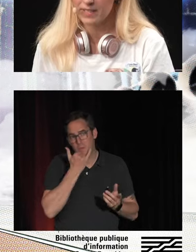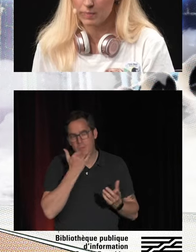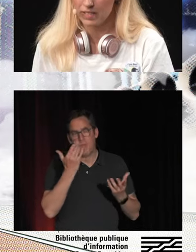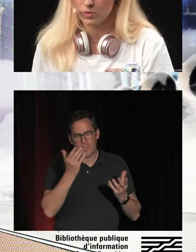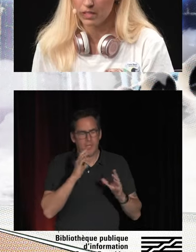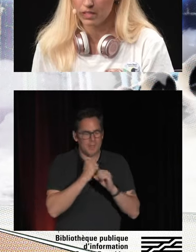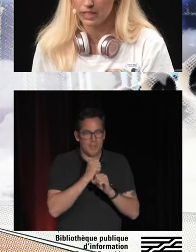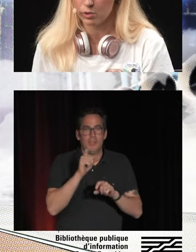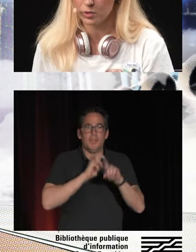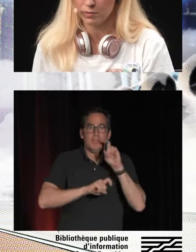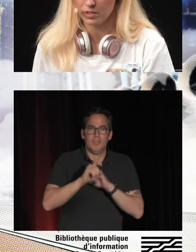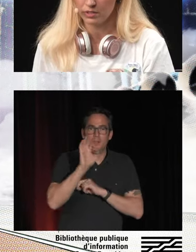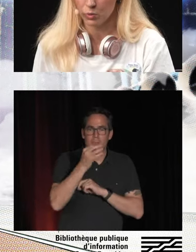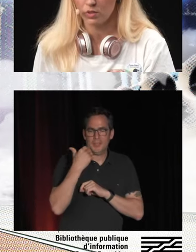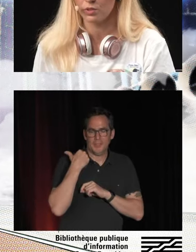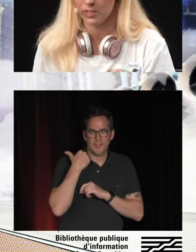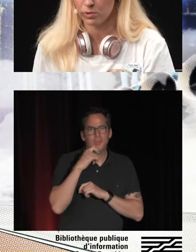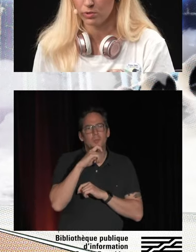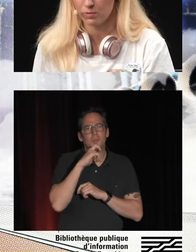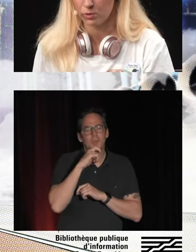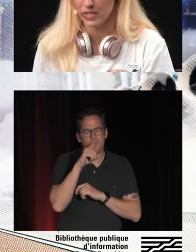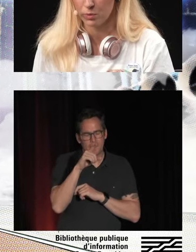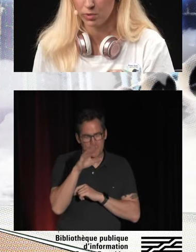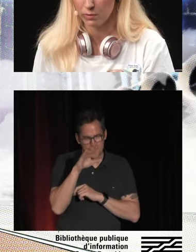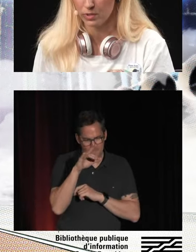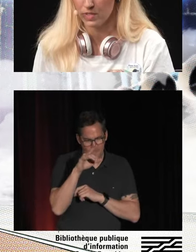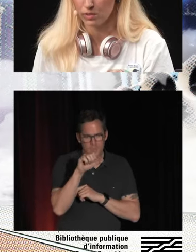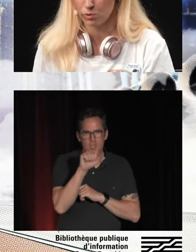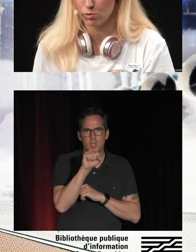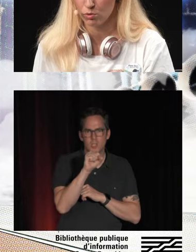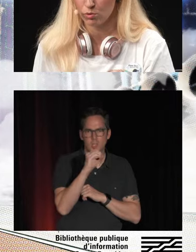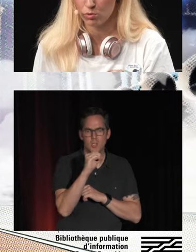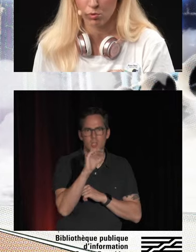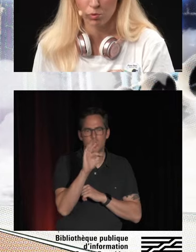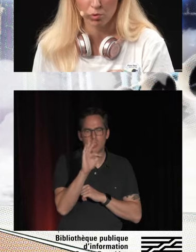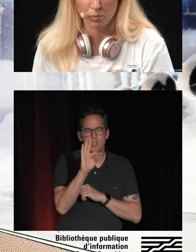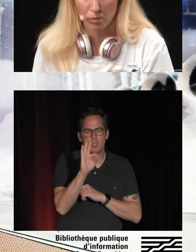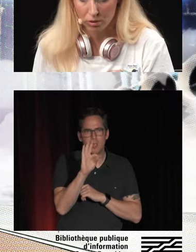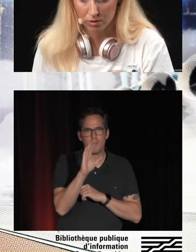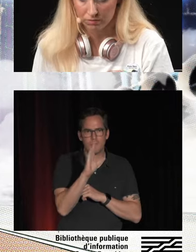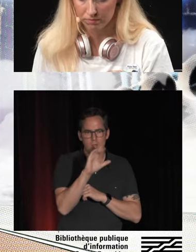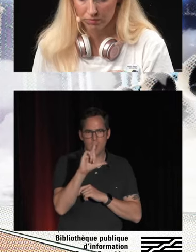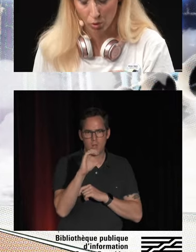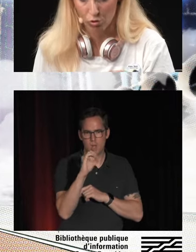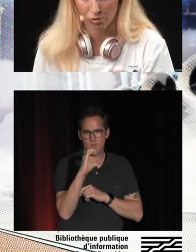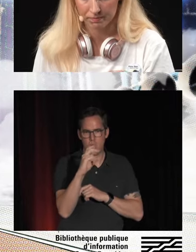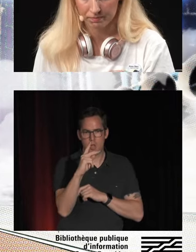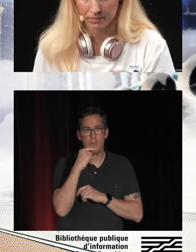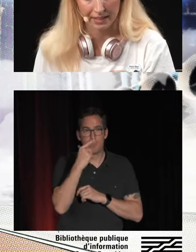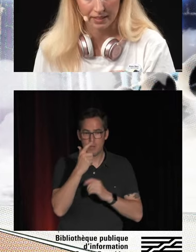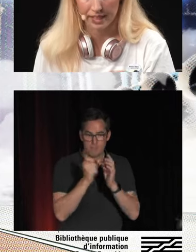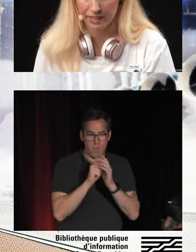Mais donc, oui, ce qui s'est passé tout à l'heure, là, le soft lock. Donc, le fait de... Enfin, le terme soft lock, c'est quand tu te bloques dans le